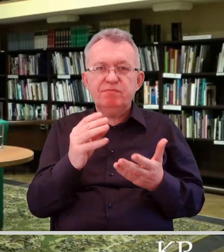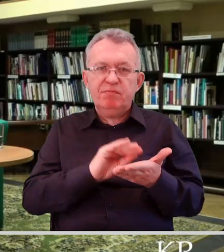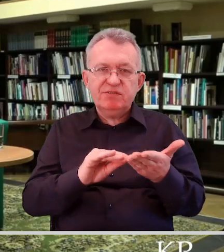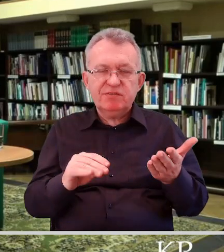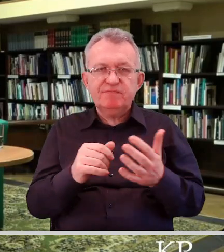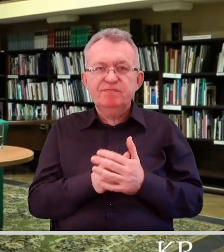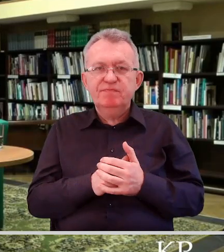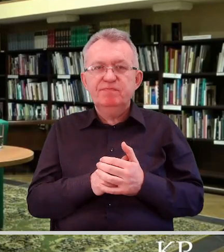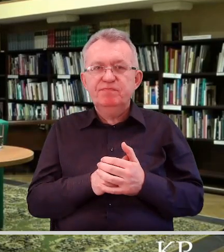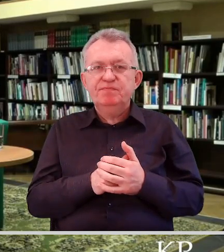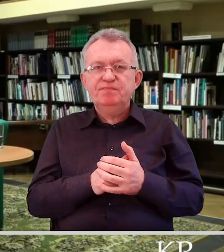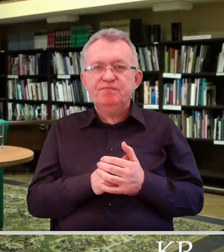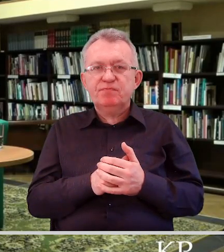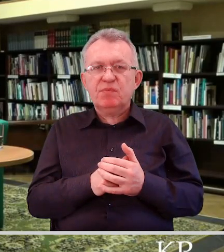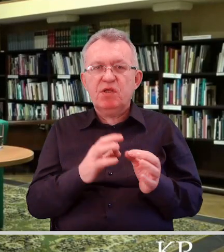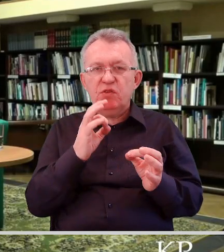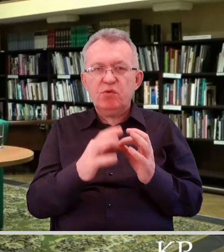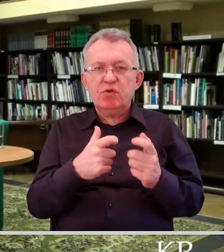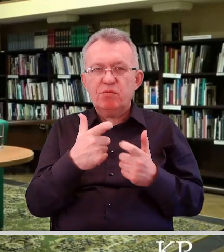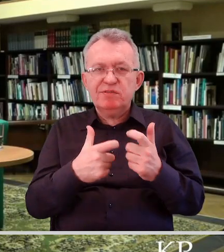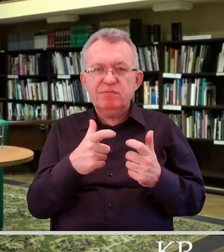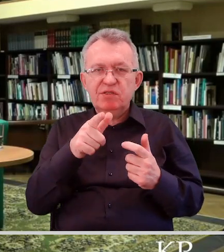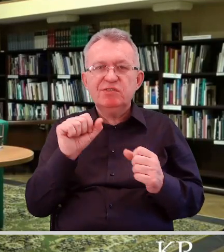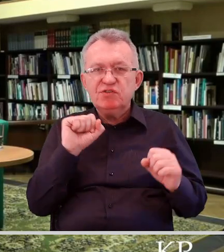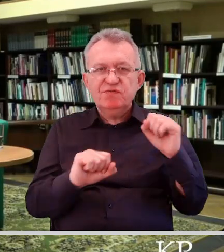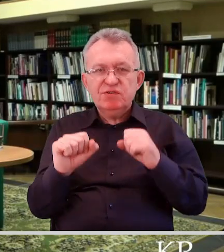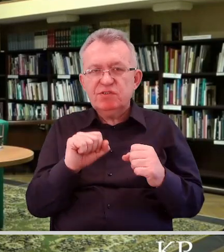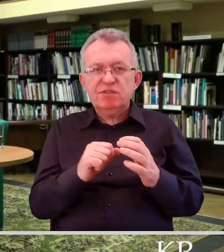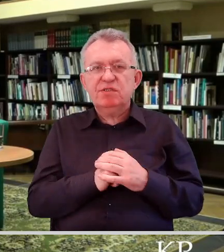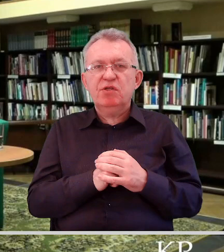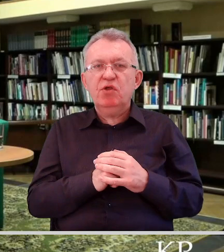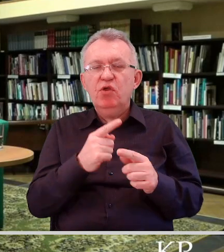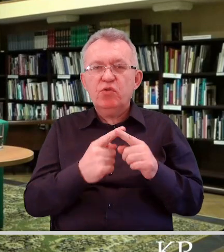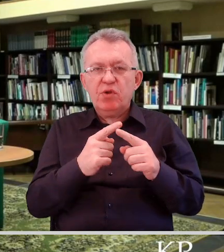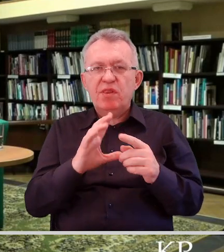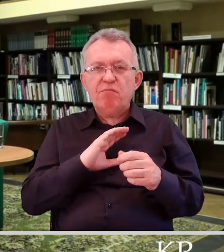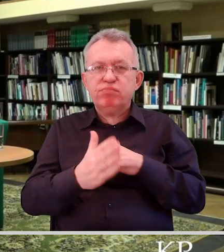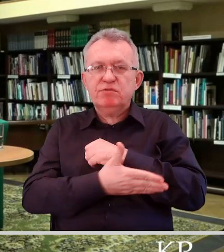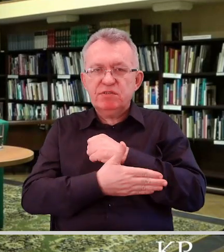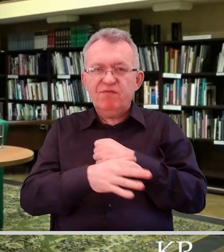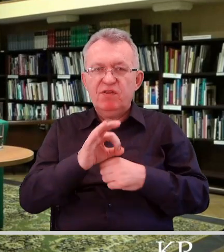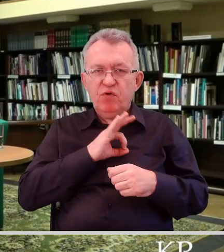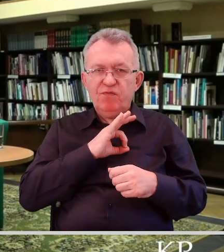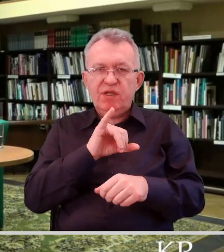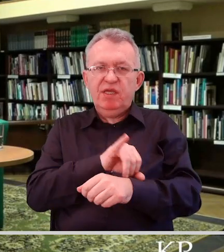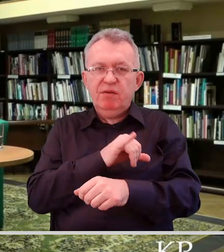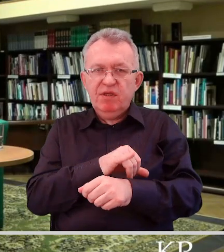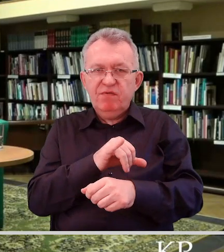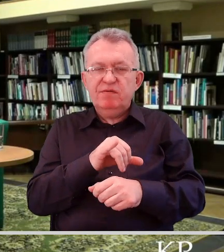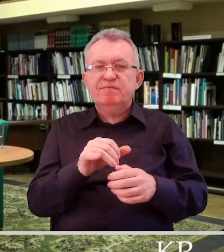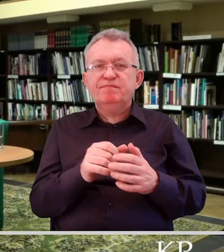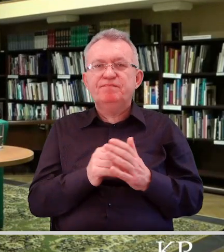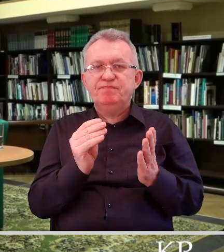pisać. I dokładnie robiliśmy właśnie tego typu ćwiczenia, czyli troszkę na podstawie tego, co zrobiłam z własnym imieniem w